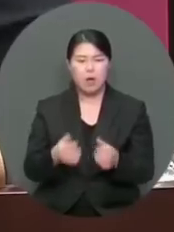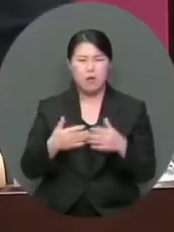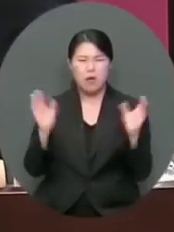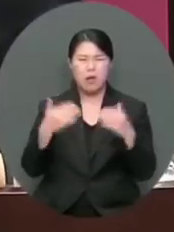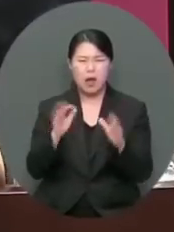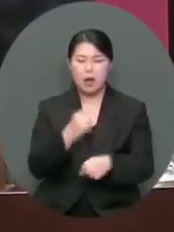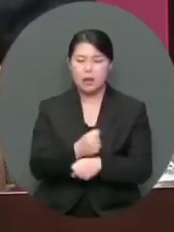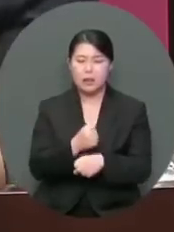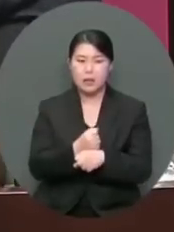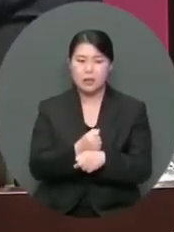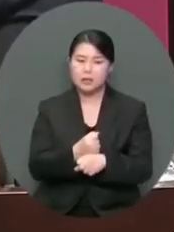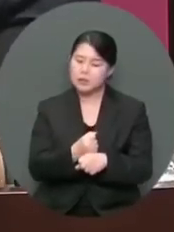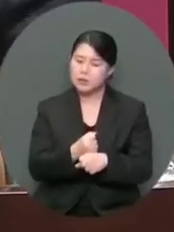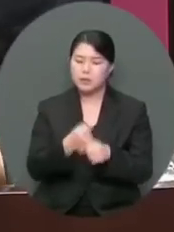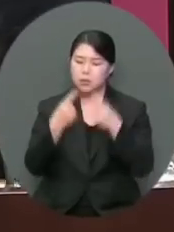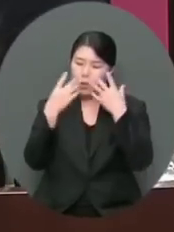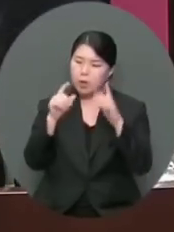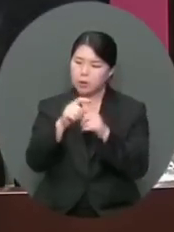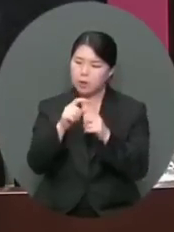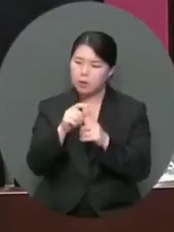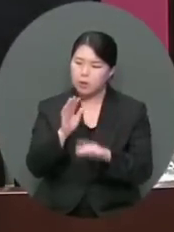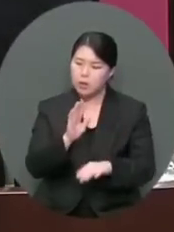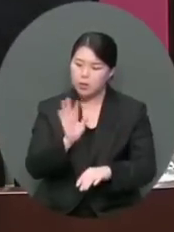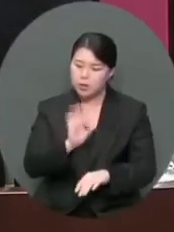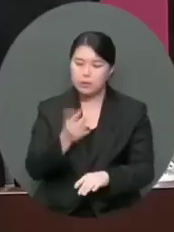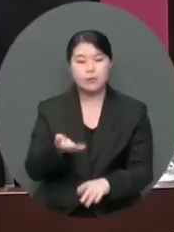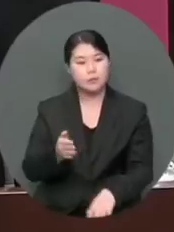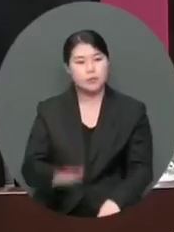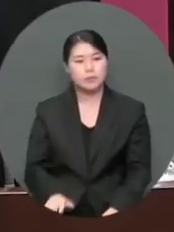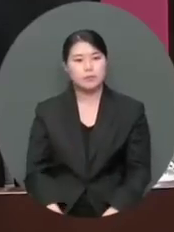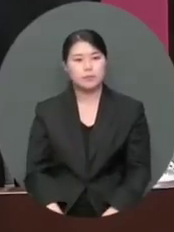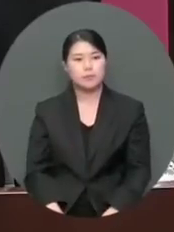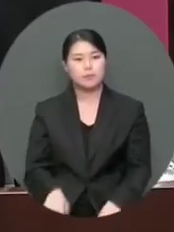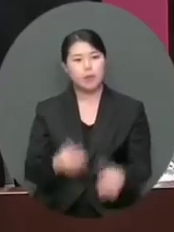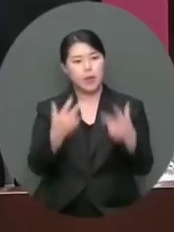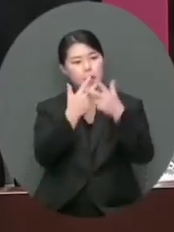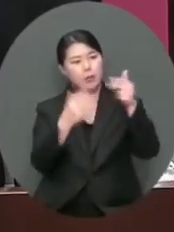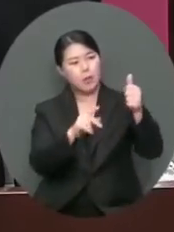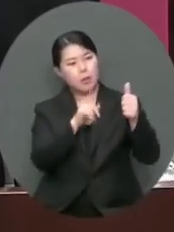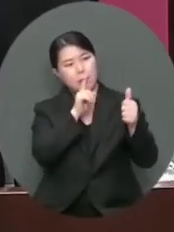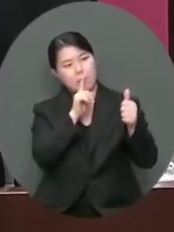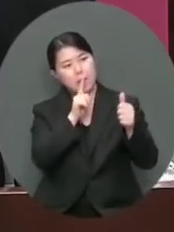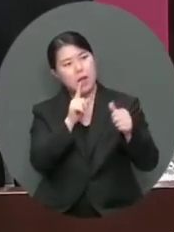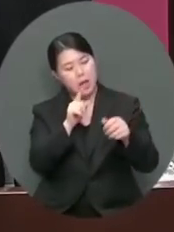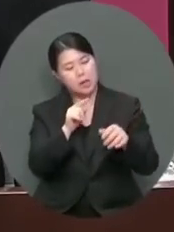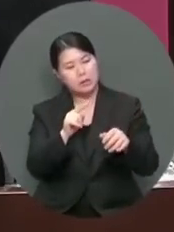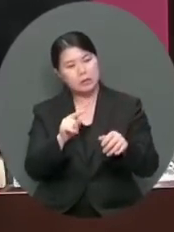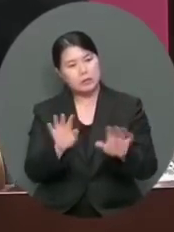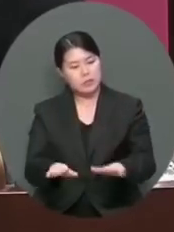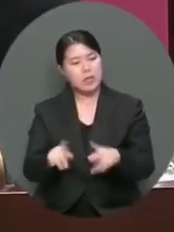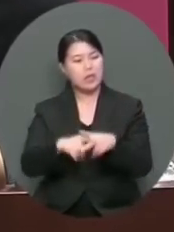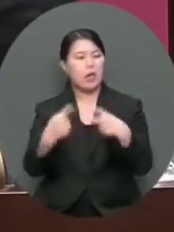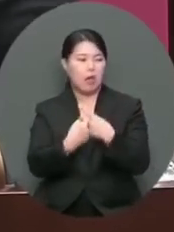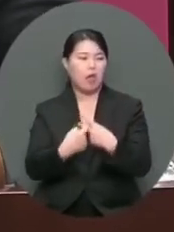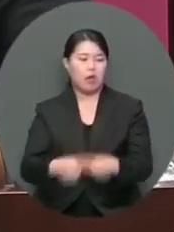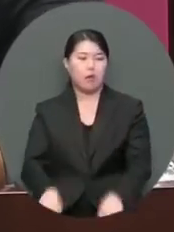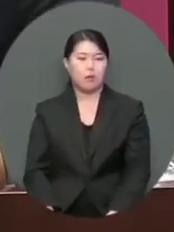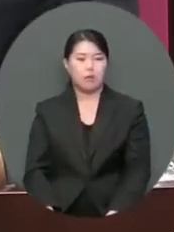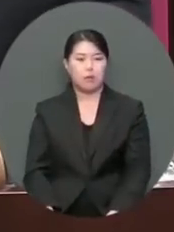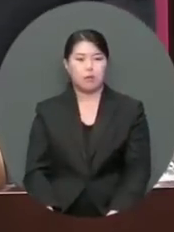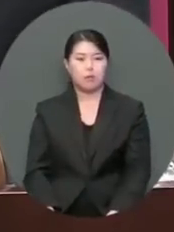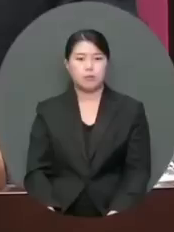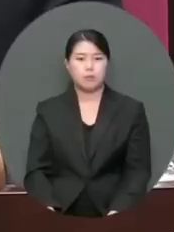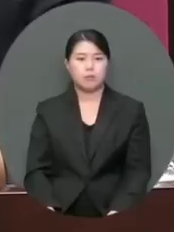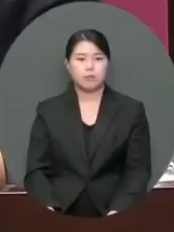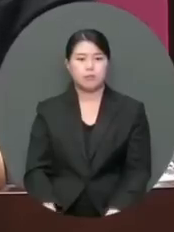지금 정확한 표현은 아니겠습니다만 그렇게 말씀하신 줄 이해를 이제는 이해하겠어요.